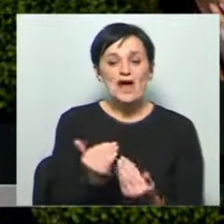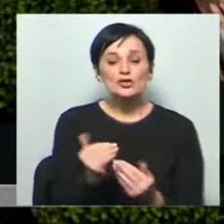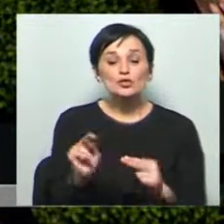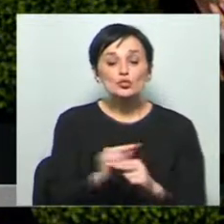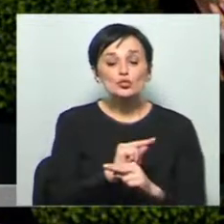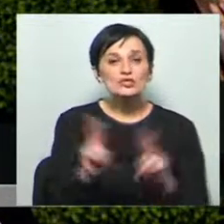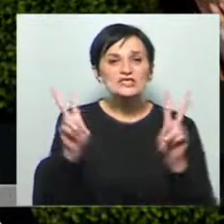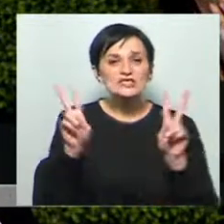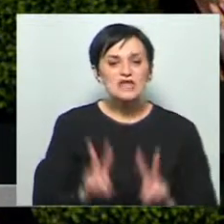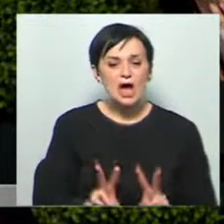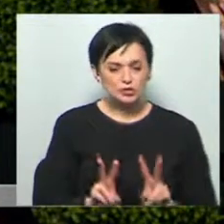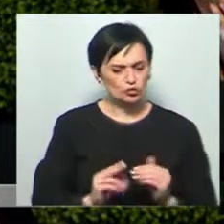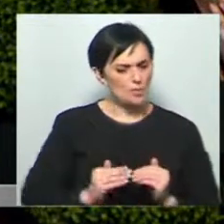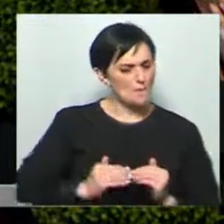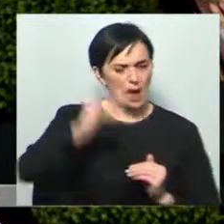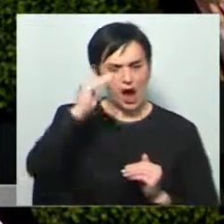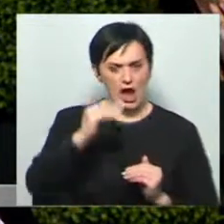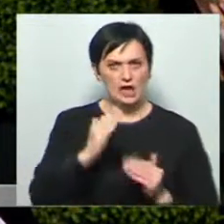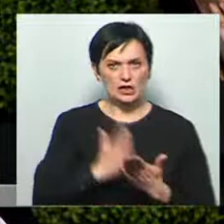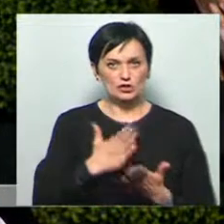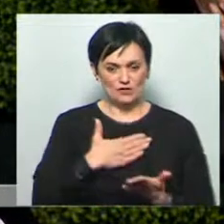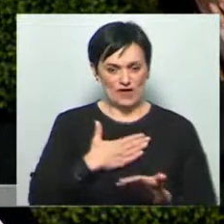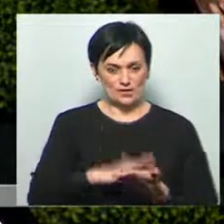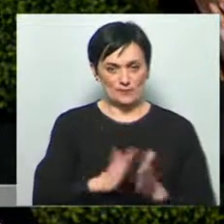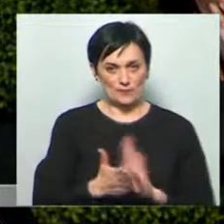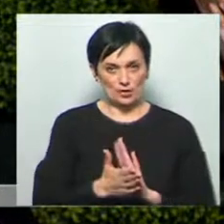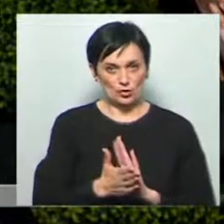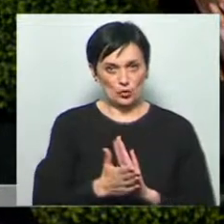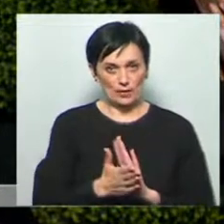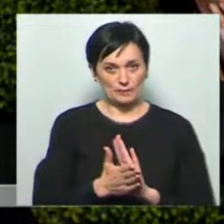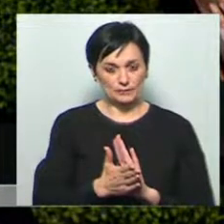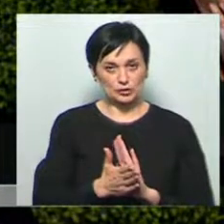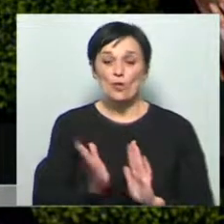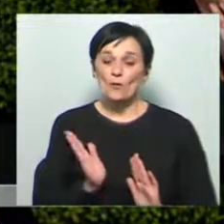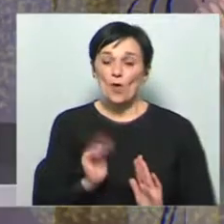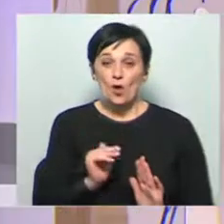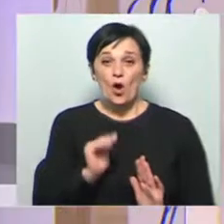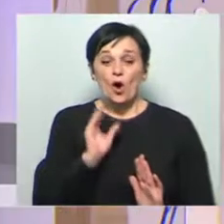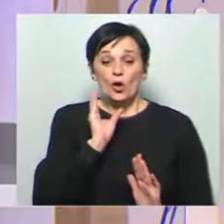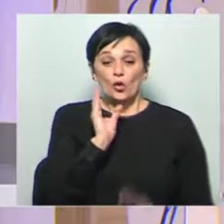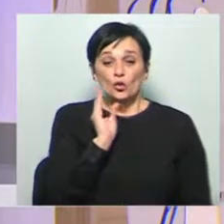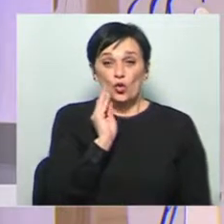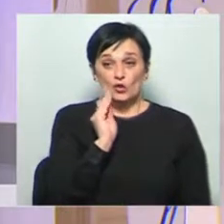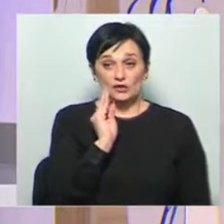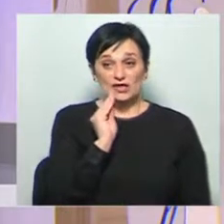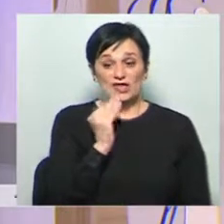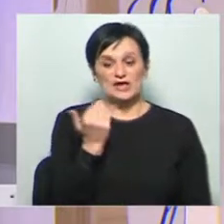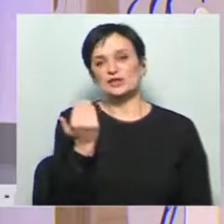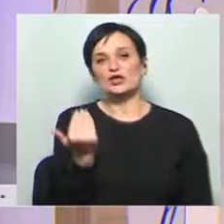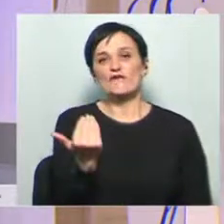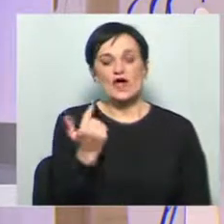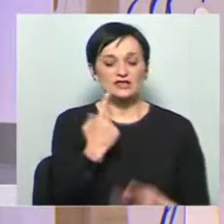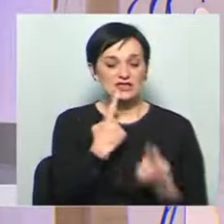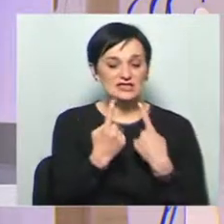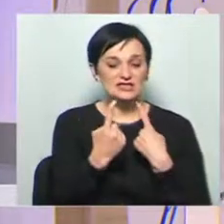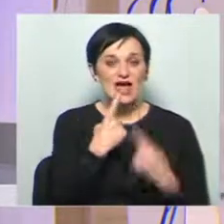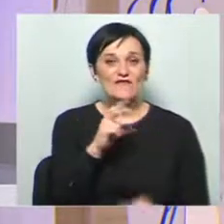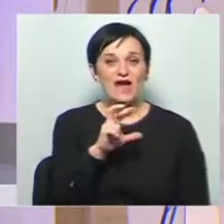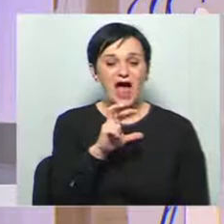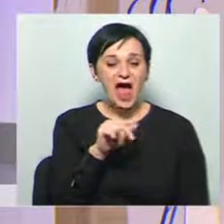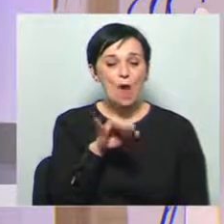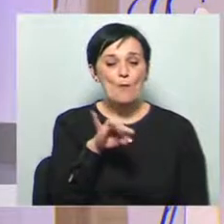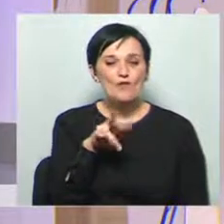მათი მკურნალობის სტანდარტი ძალიან მაღალია დღეს ჩვენ სპირობებში. მოდით, როდესაც თქვენ საუბრობთ